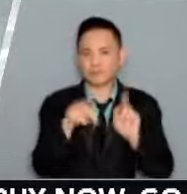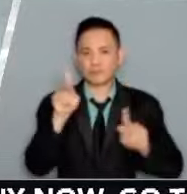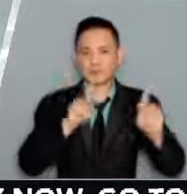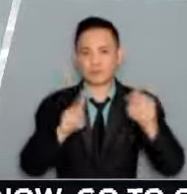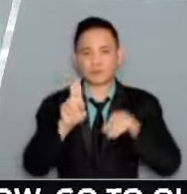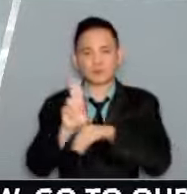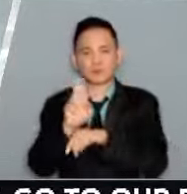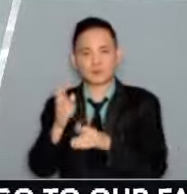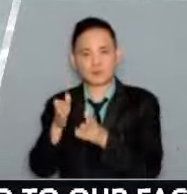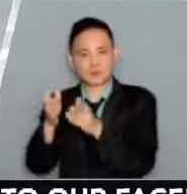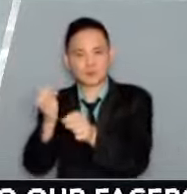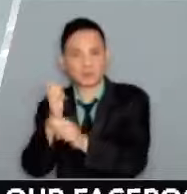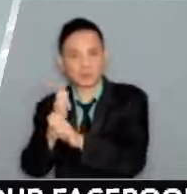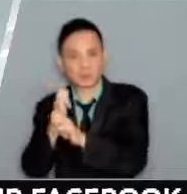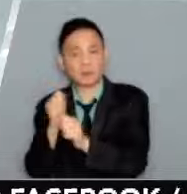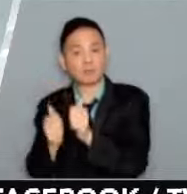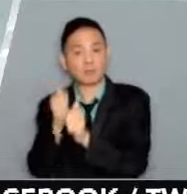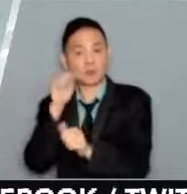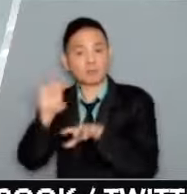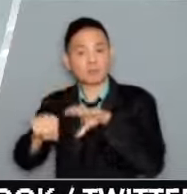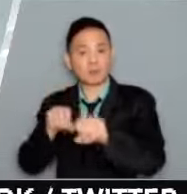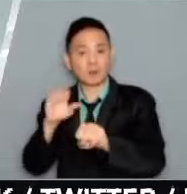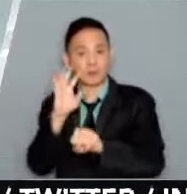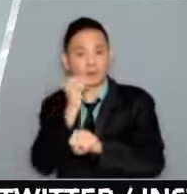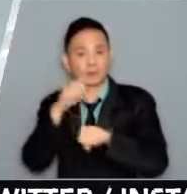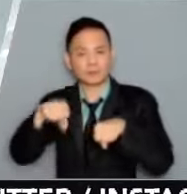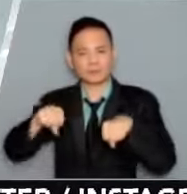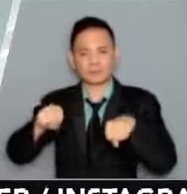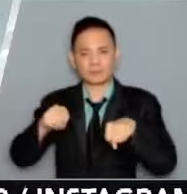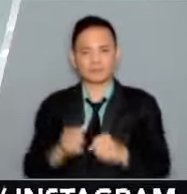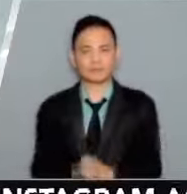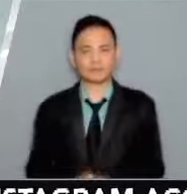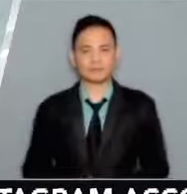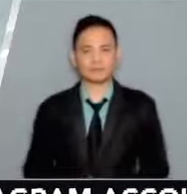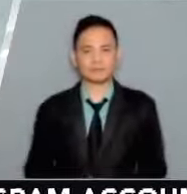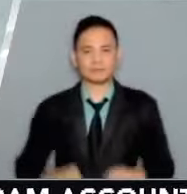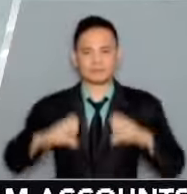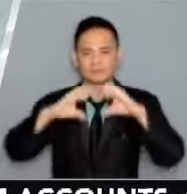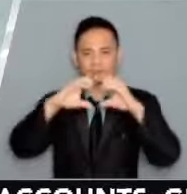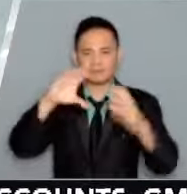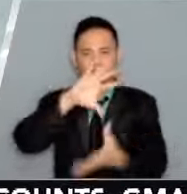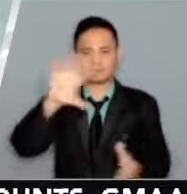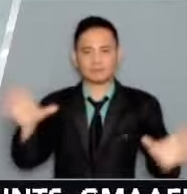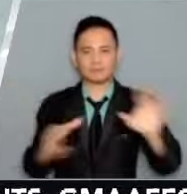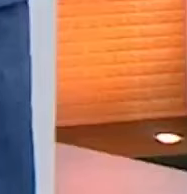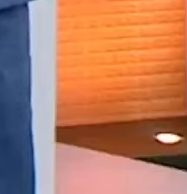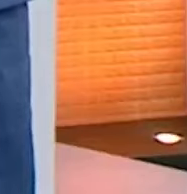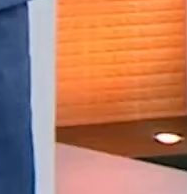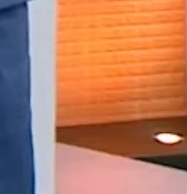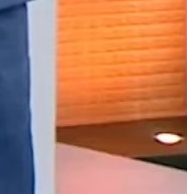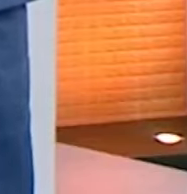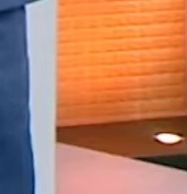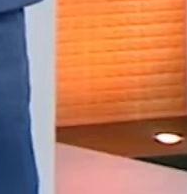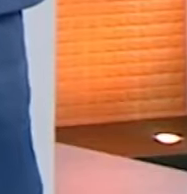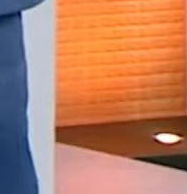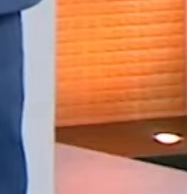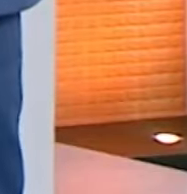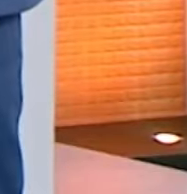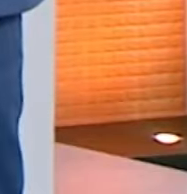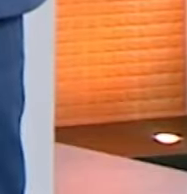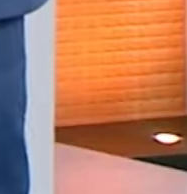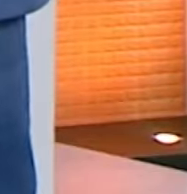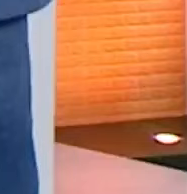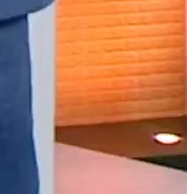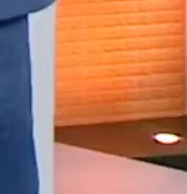ay mga motorcycle rider. Yan ang unang balita. Ako po si James Agustin para sa GMA Integrated News. Igan, mauna ka sa mga